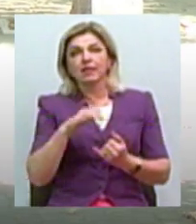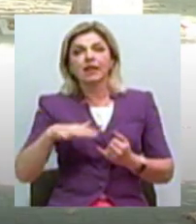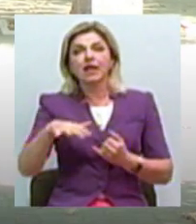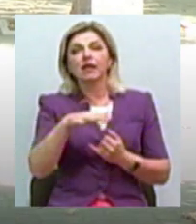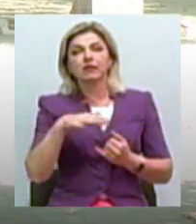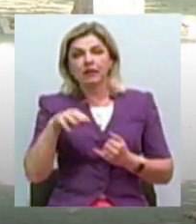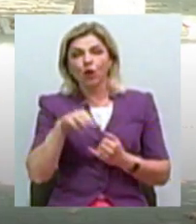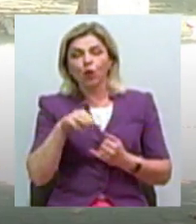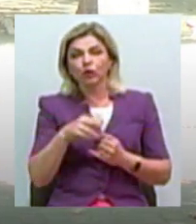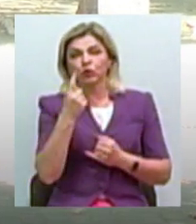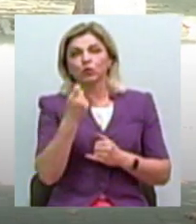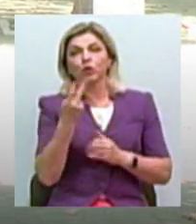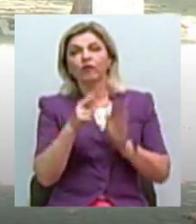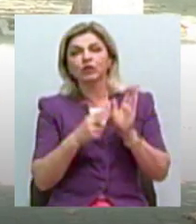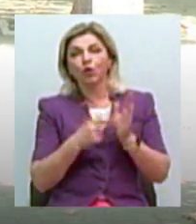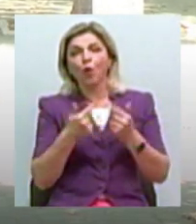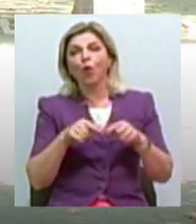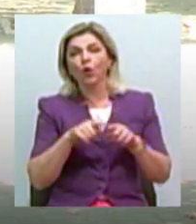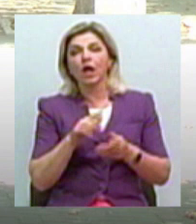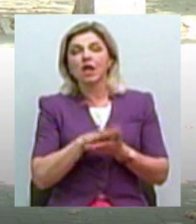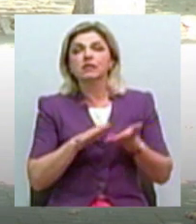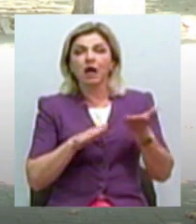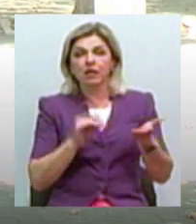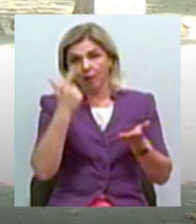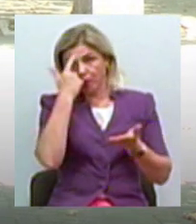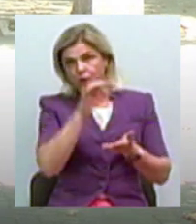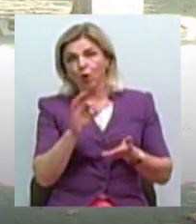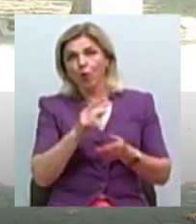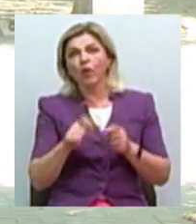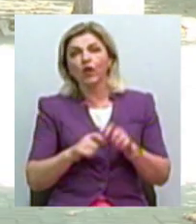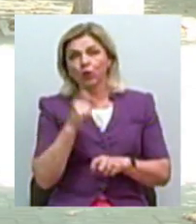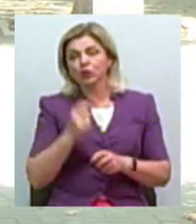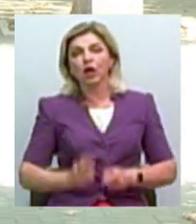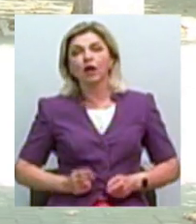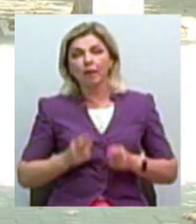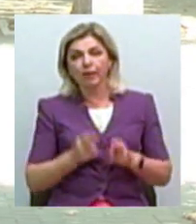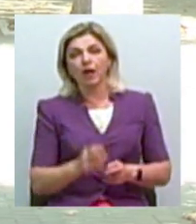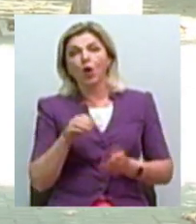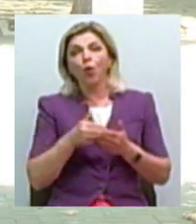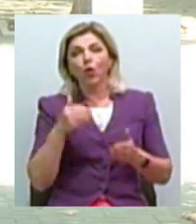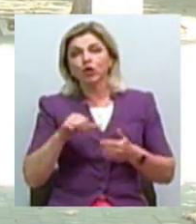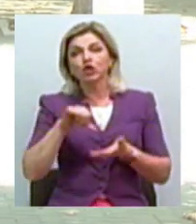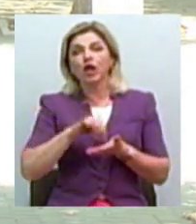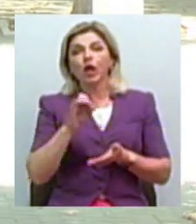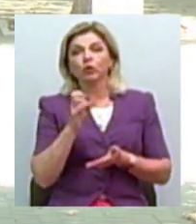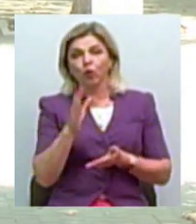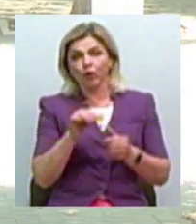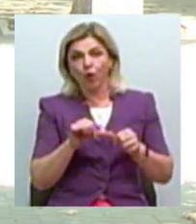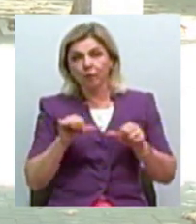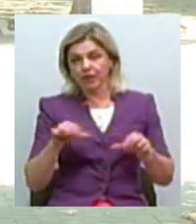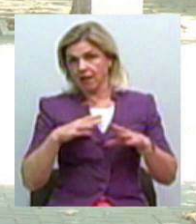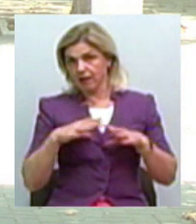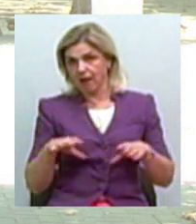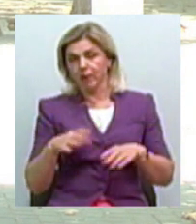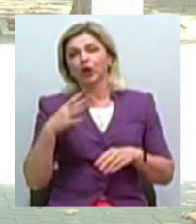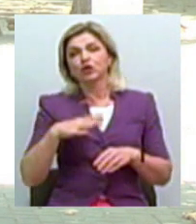на 127-му окрузі заяв та повідомлень про кримінальні правопорушення від членів окружної виборчої комісії зареєстровано не було. Ми очікуємо на